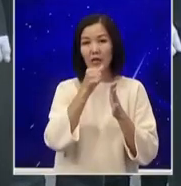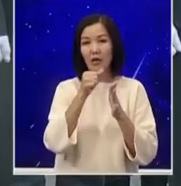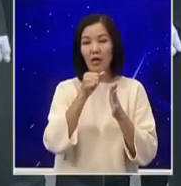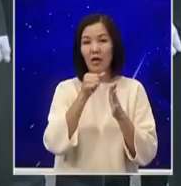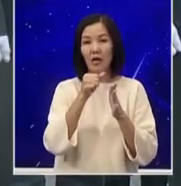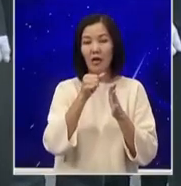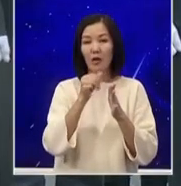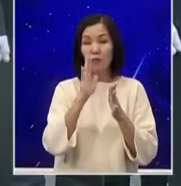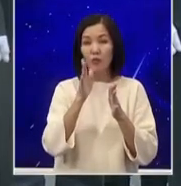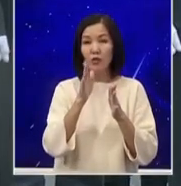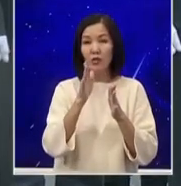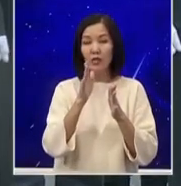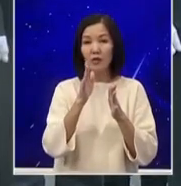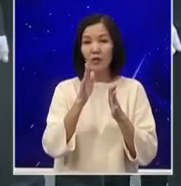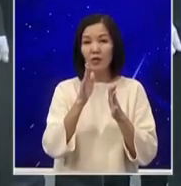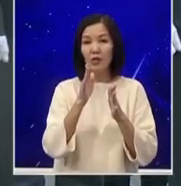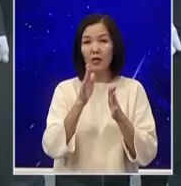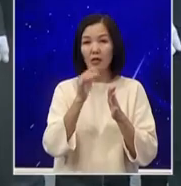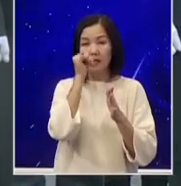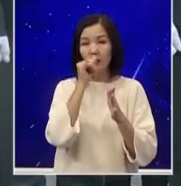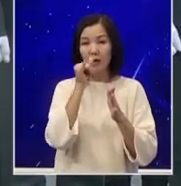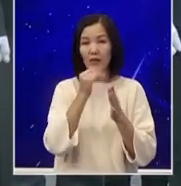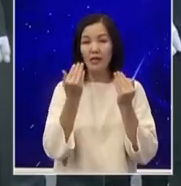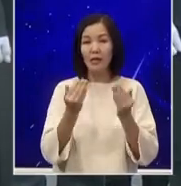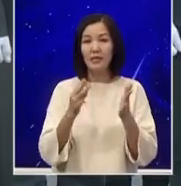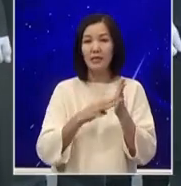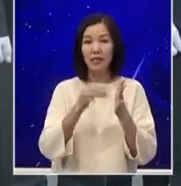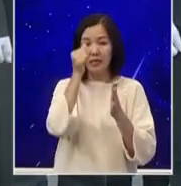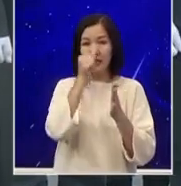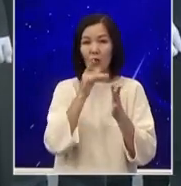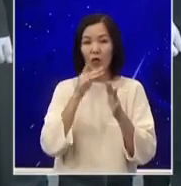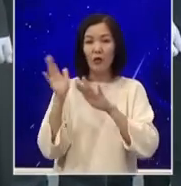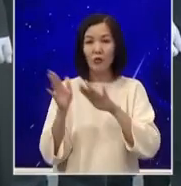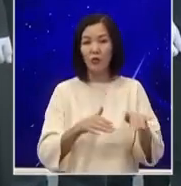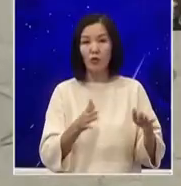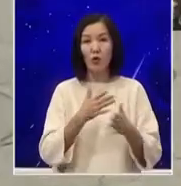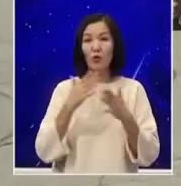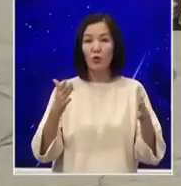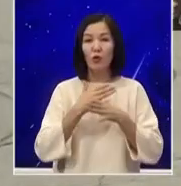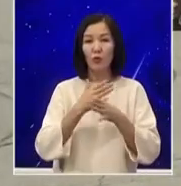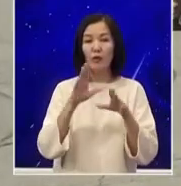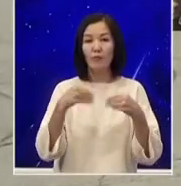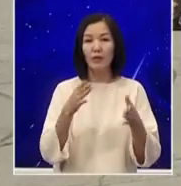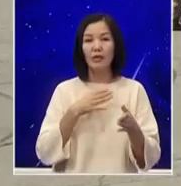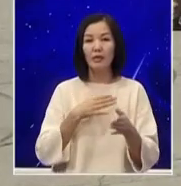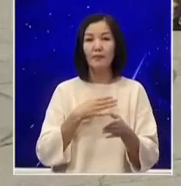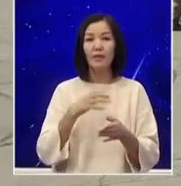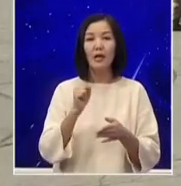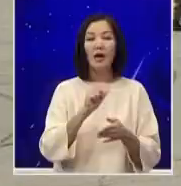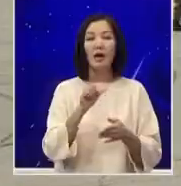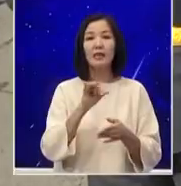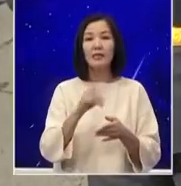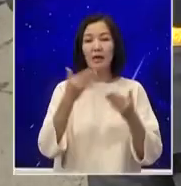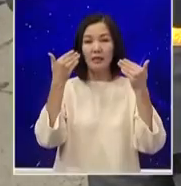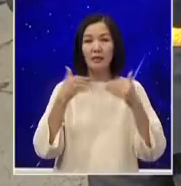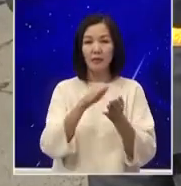қалды да. Міне 8 айдың қорытындысы бүгіннен көріп тұрса да, сол атамның аманаты үлкен еңбек жасады. Майдангер Азыхан Нұғымановтың да